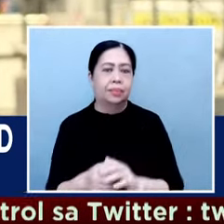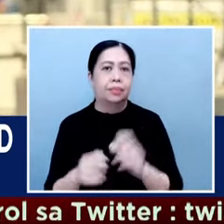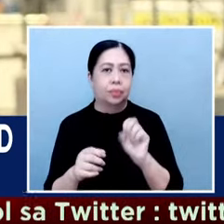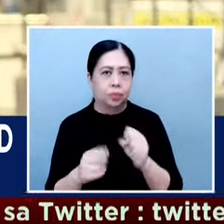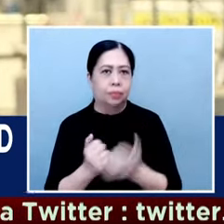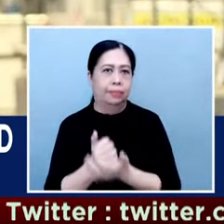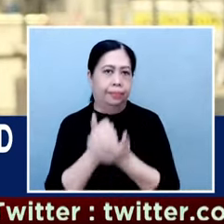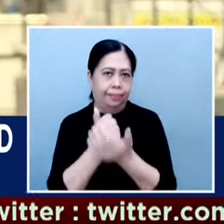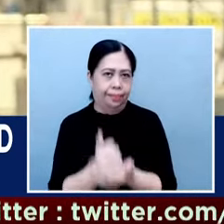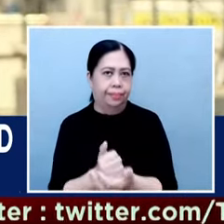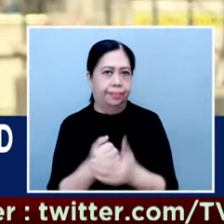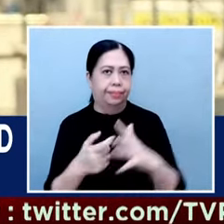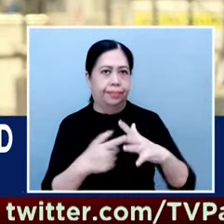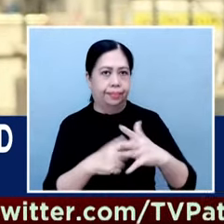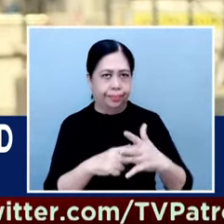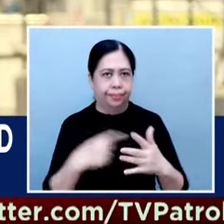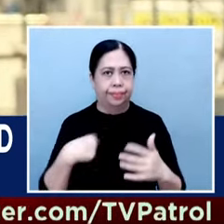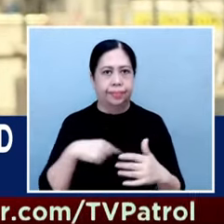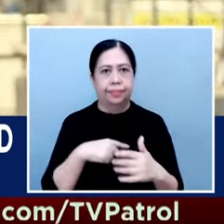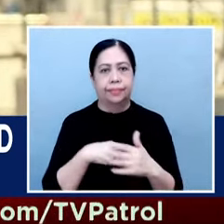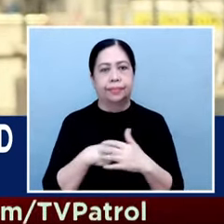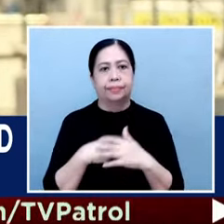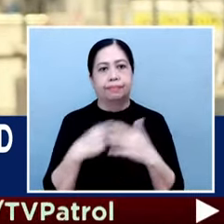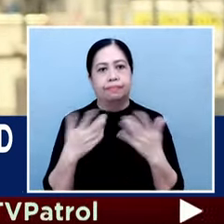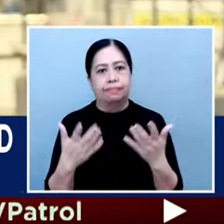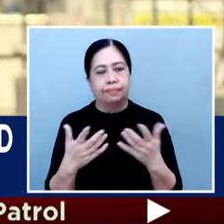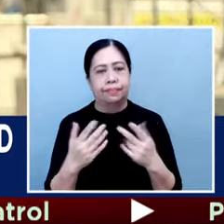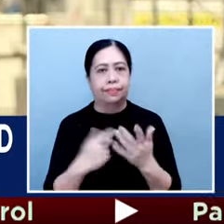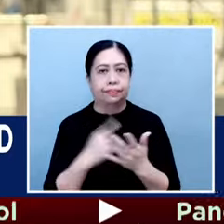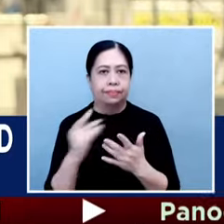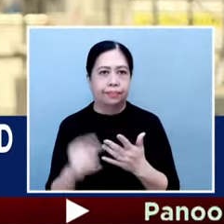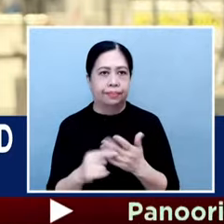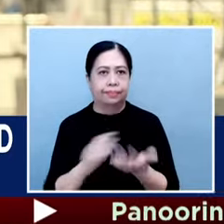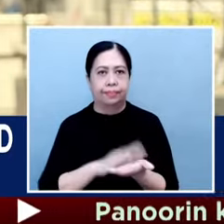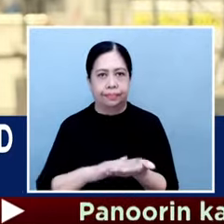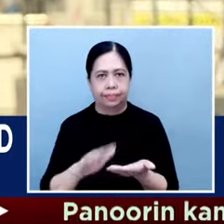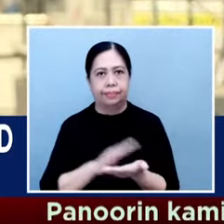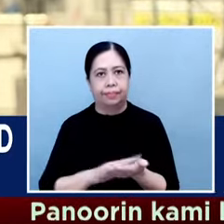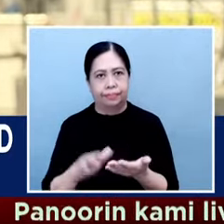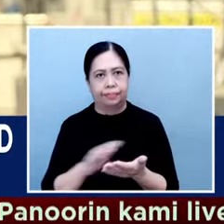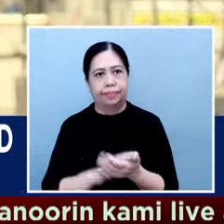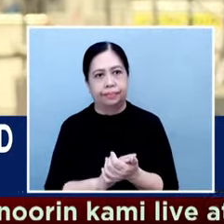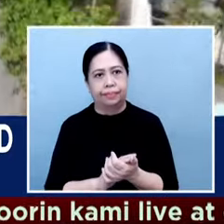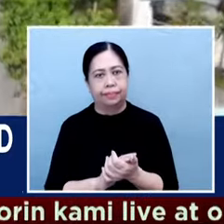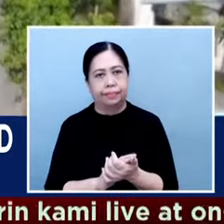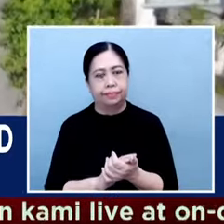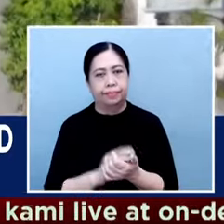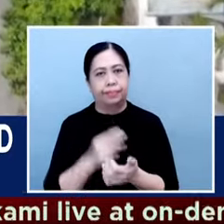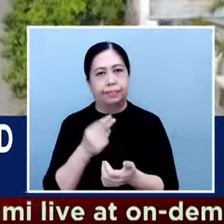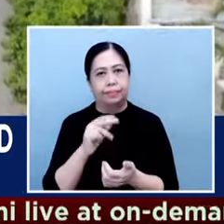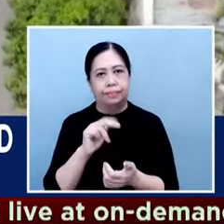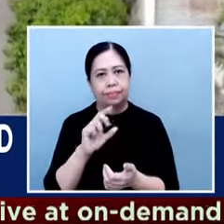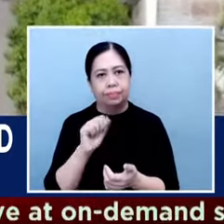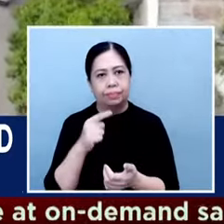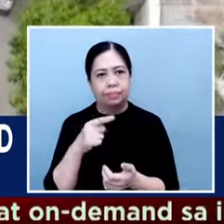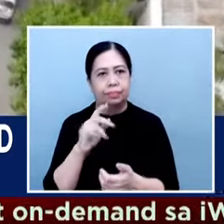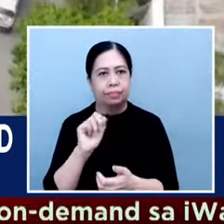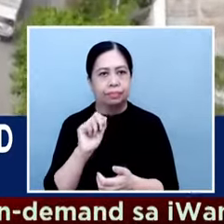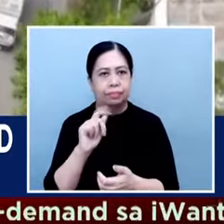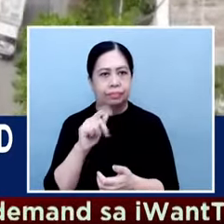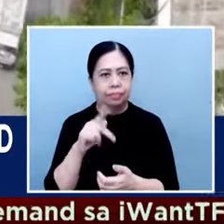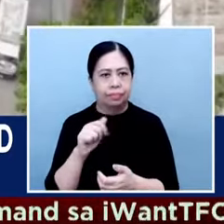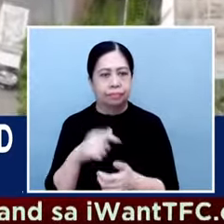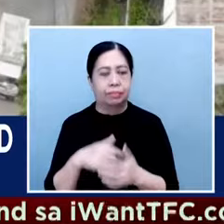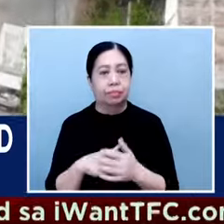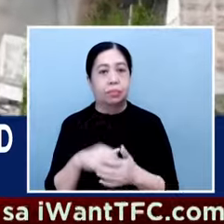aming inumpisahang project sa paglilinis ng hinulugang taktak. 2.5